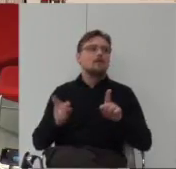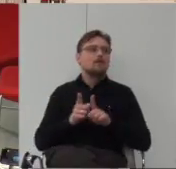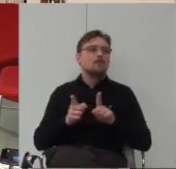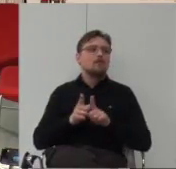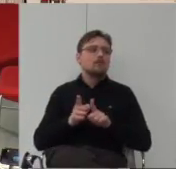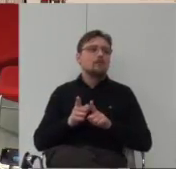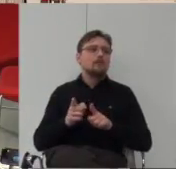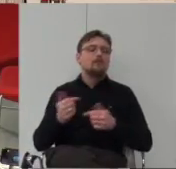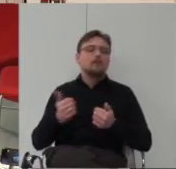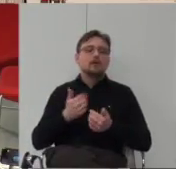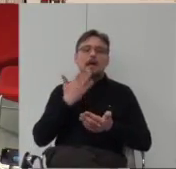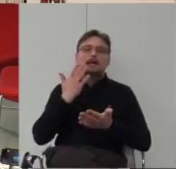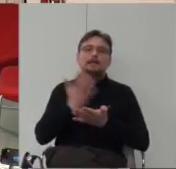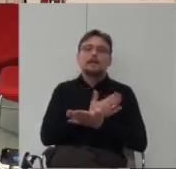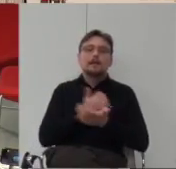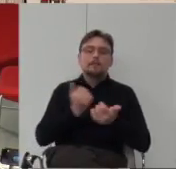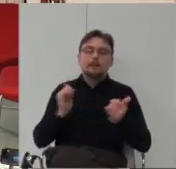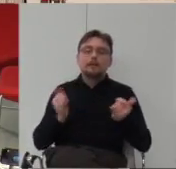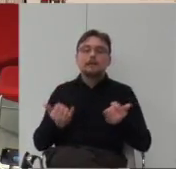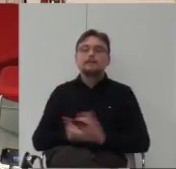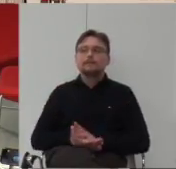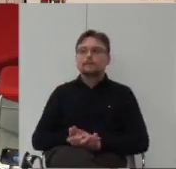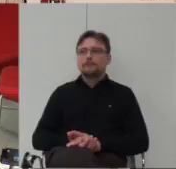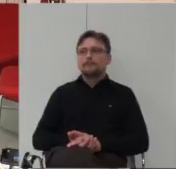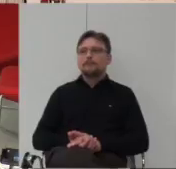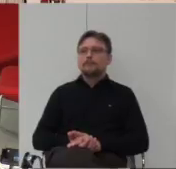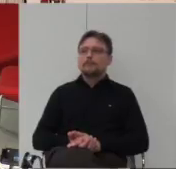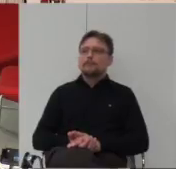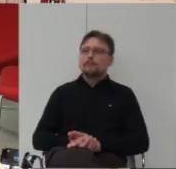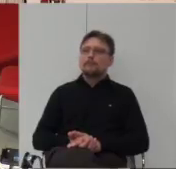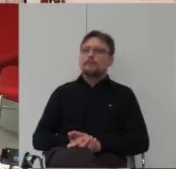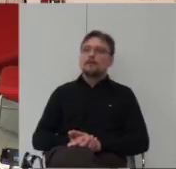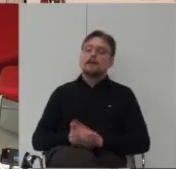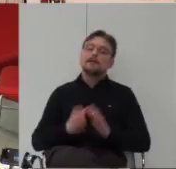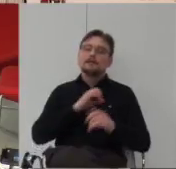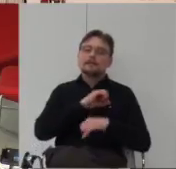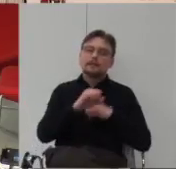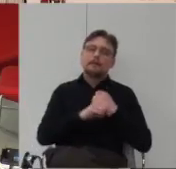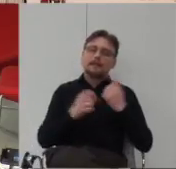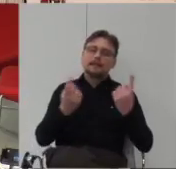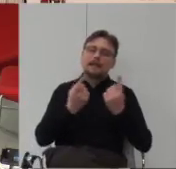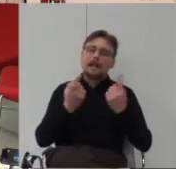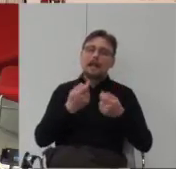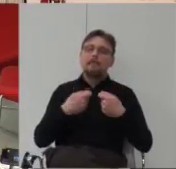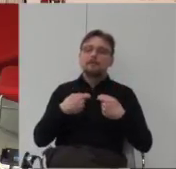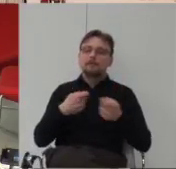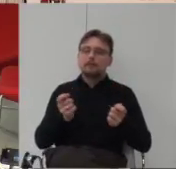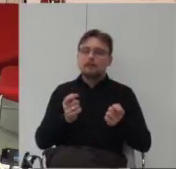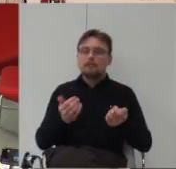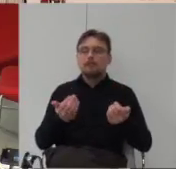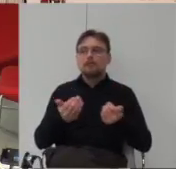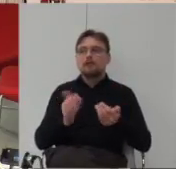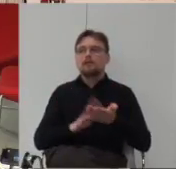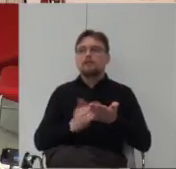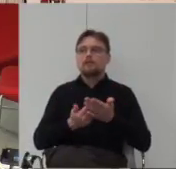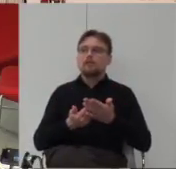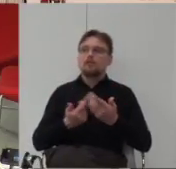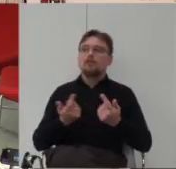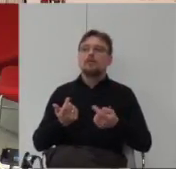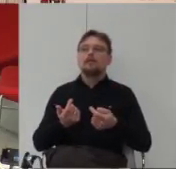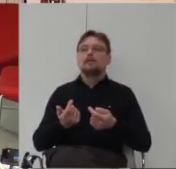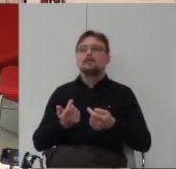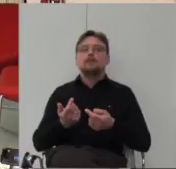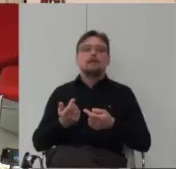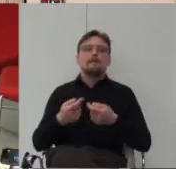zarabiać, stanowiąc rekompensatę tego zysku z billboardów, czyli poprzez, nie wiem, bistro, wynajem na